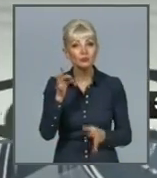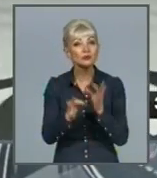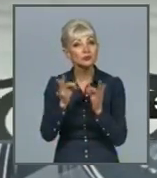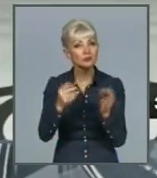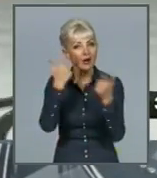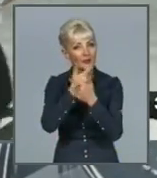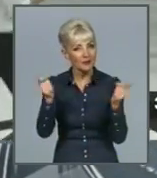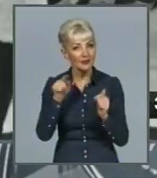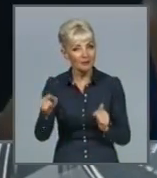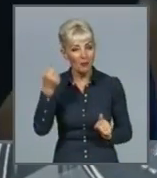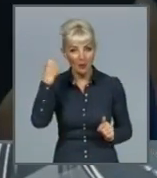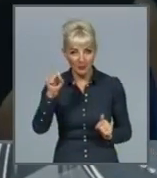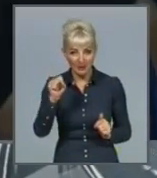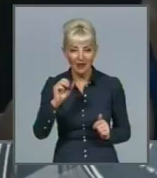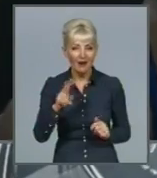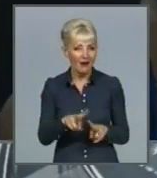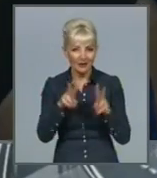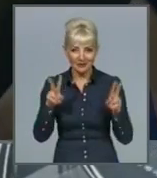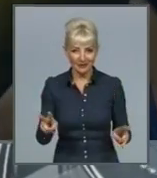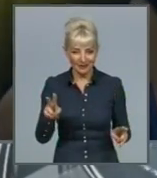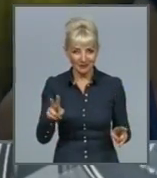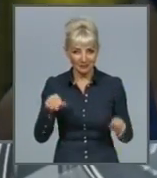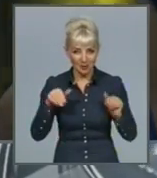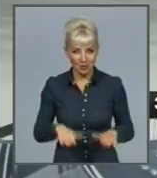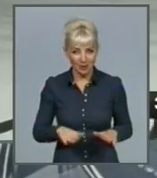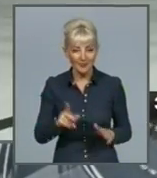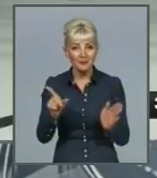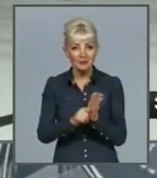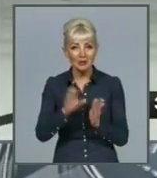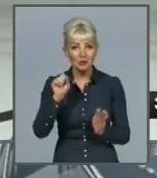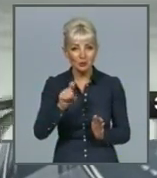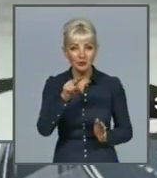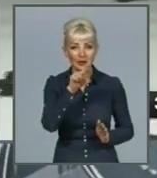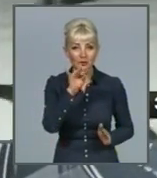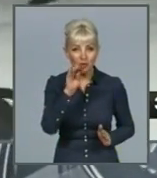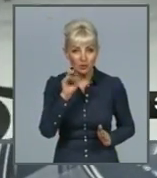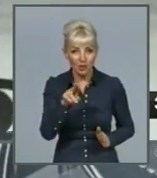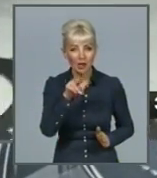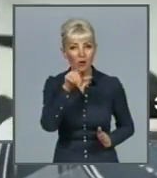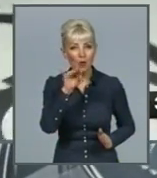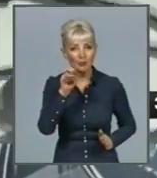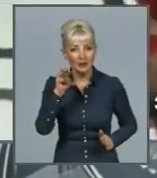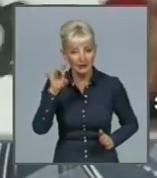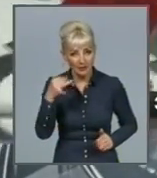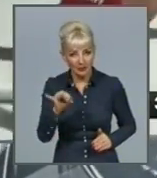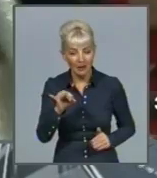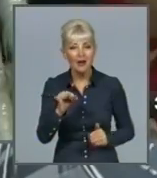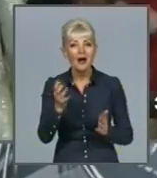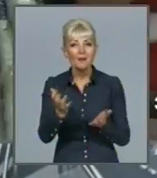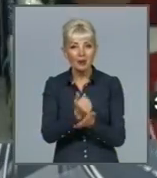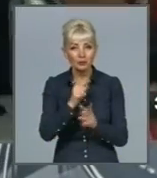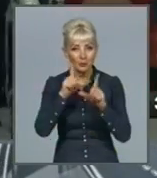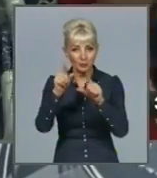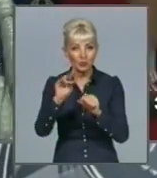победителем единогласно. Вместе с золотом Дрижак, Тагабицкий и Горбатенко получили путевки на ноябрьский чемпионат Европы